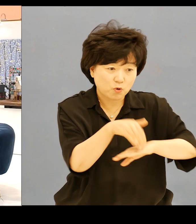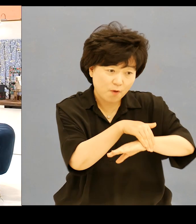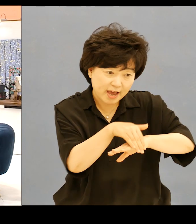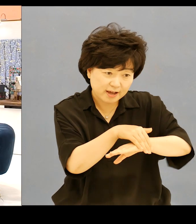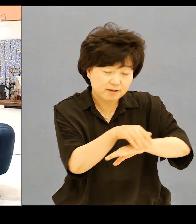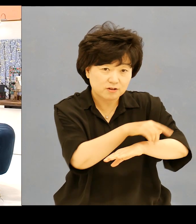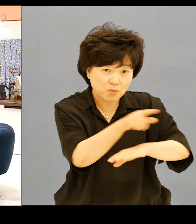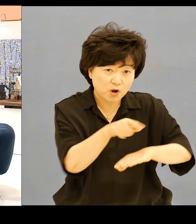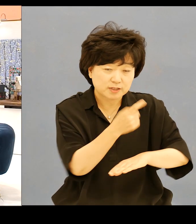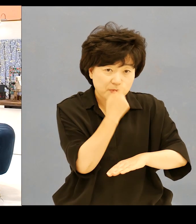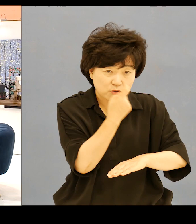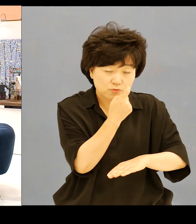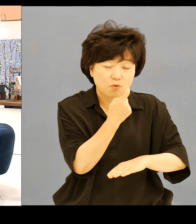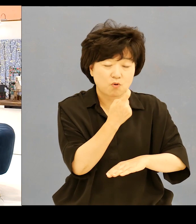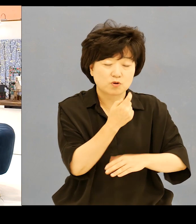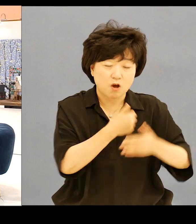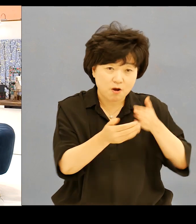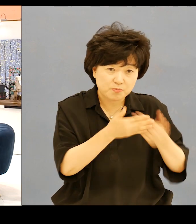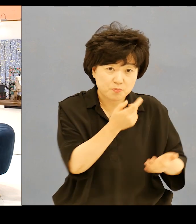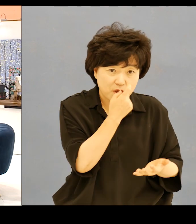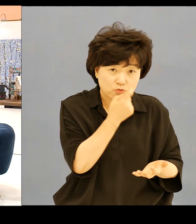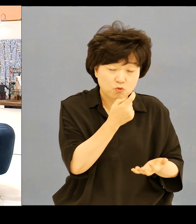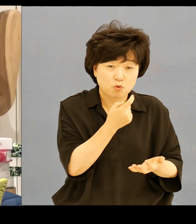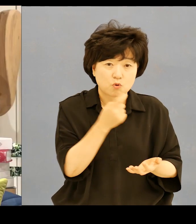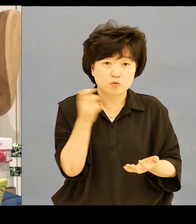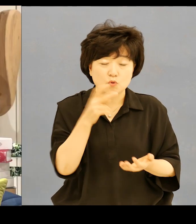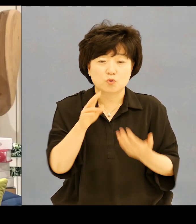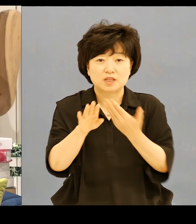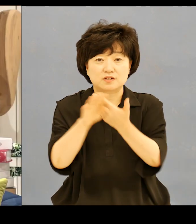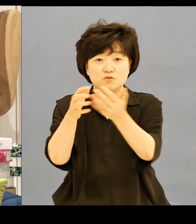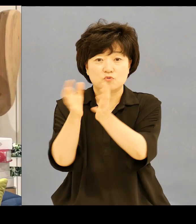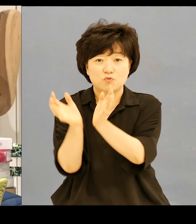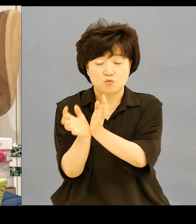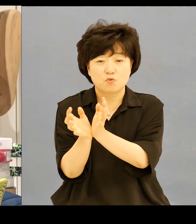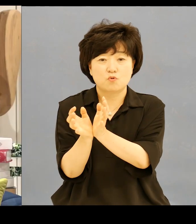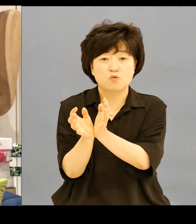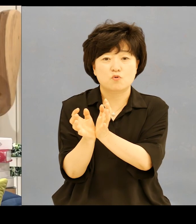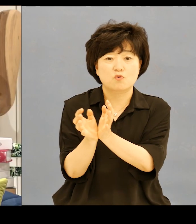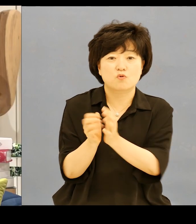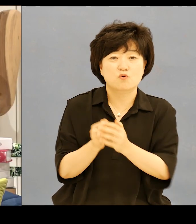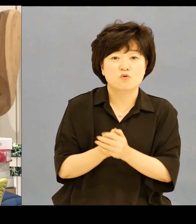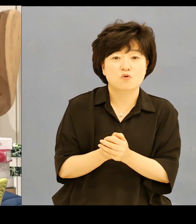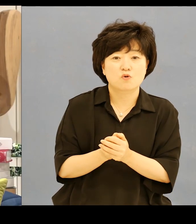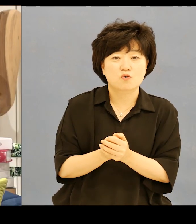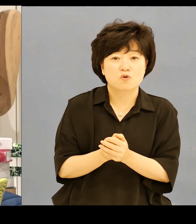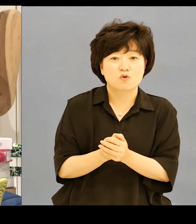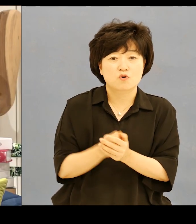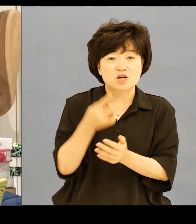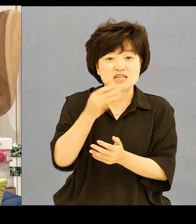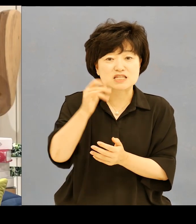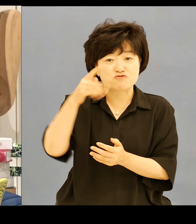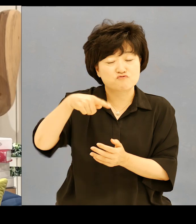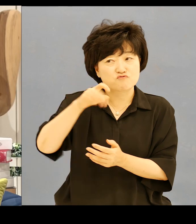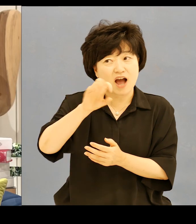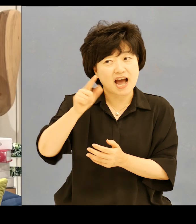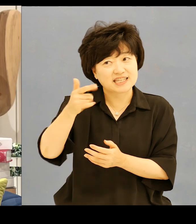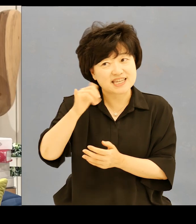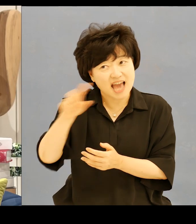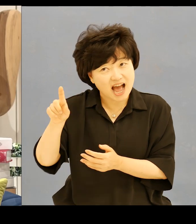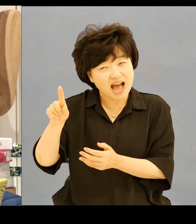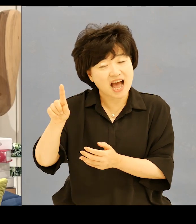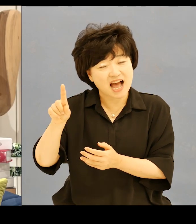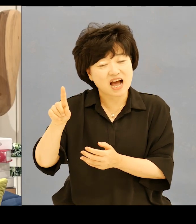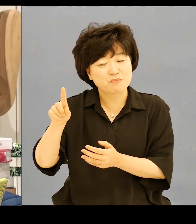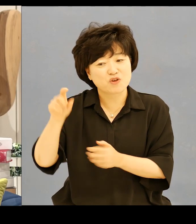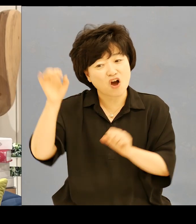다른 극단 가서 거긴 직장인 극단이었는데 그 리투아니아라는 작품이었는데 거기서 딸 역할도 하고